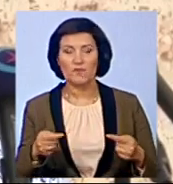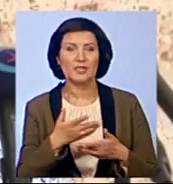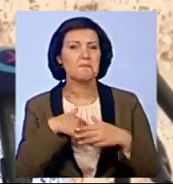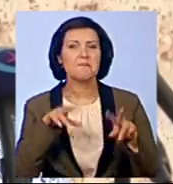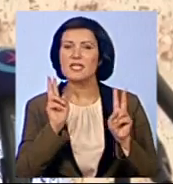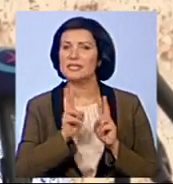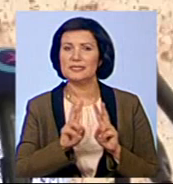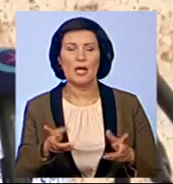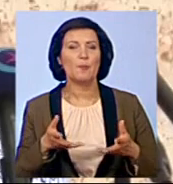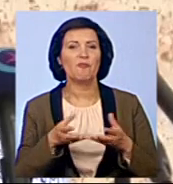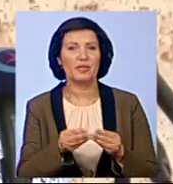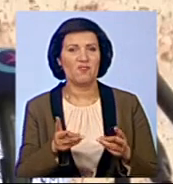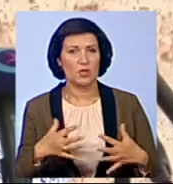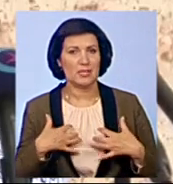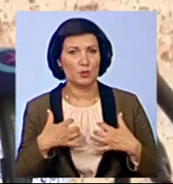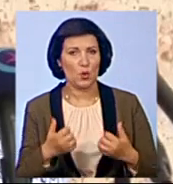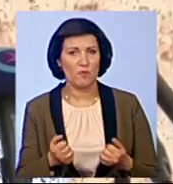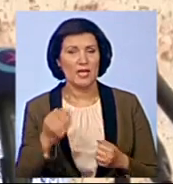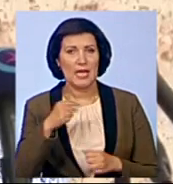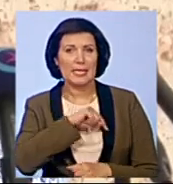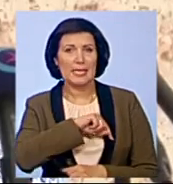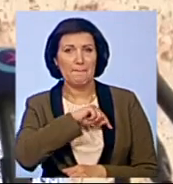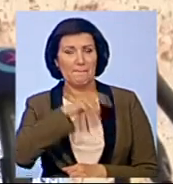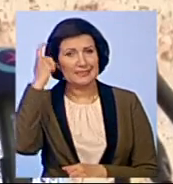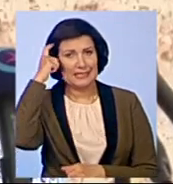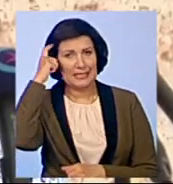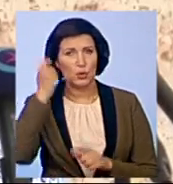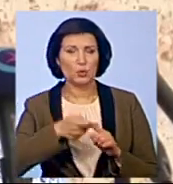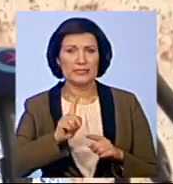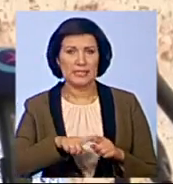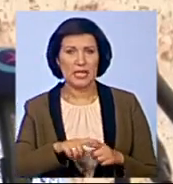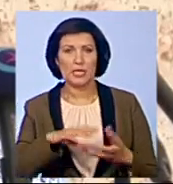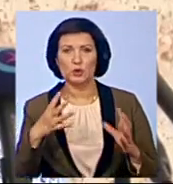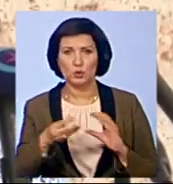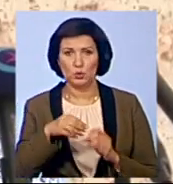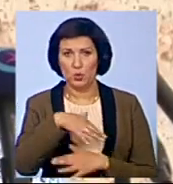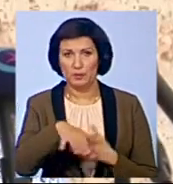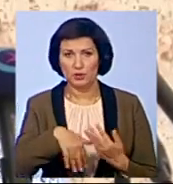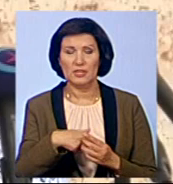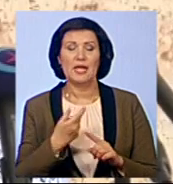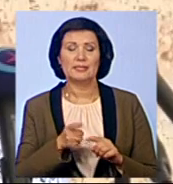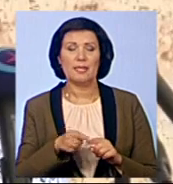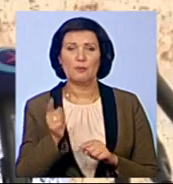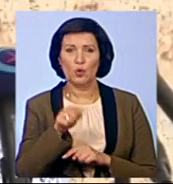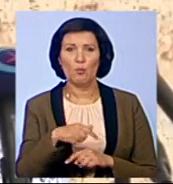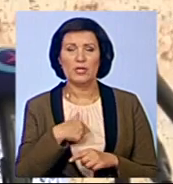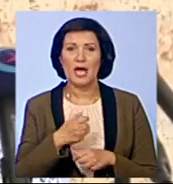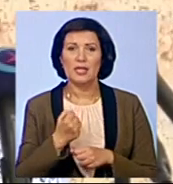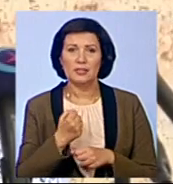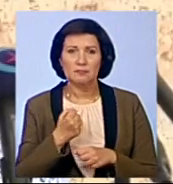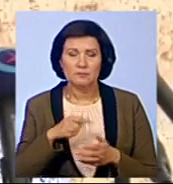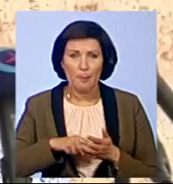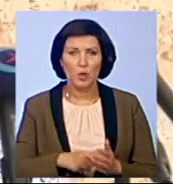не знаємо впливу на здоров'я і психіку цієї суміші. Саме тому я наполягала на